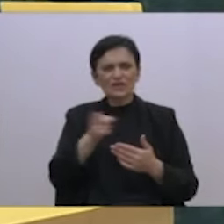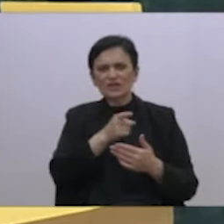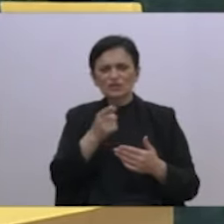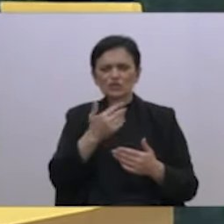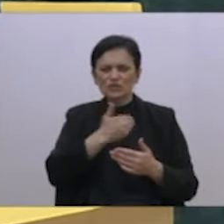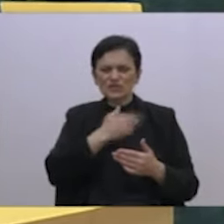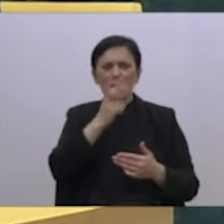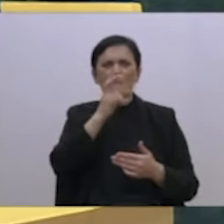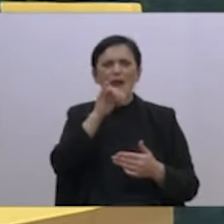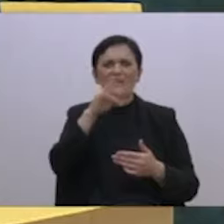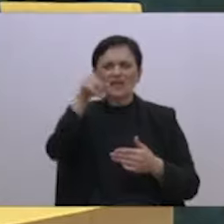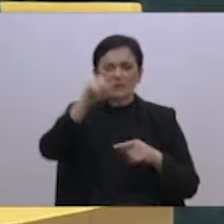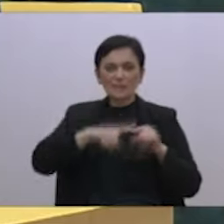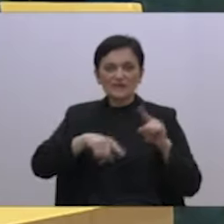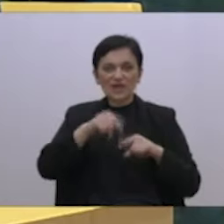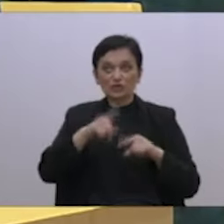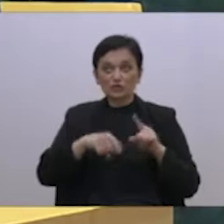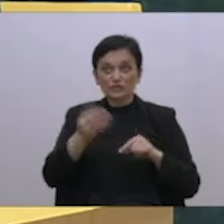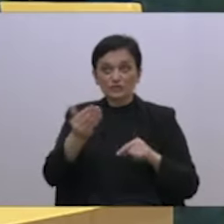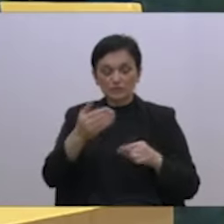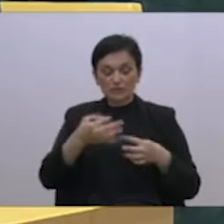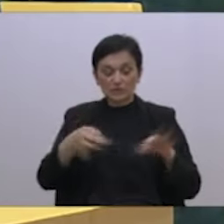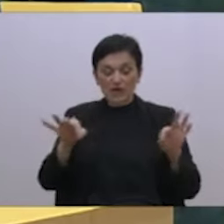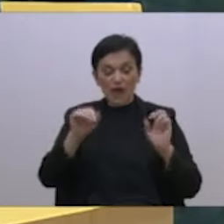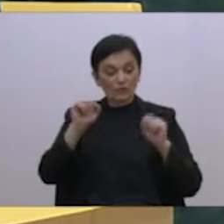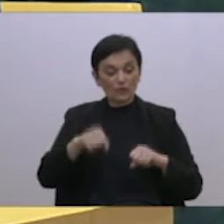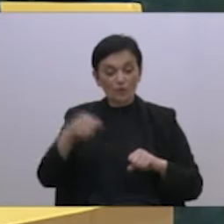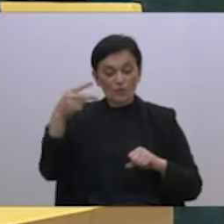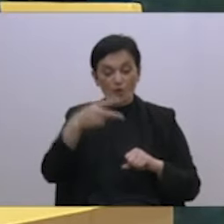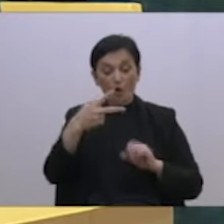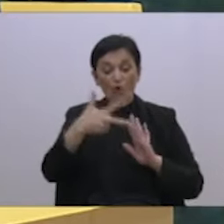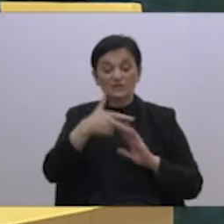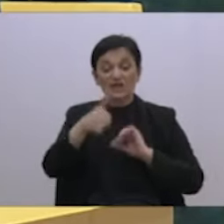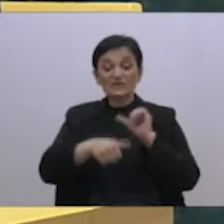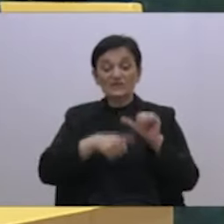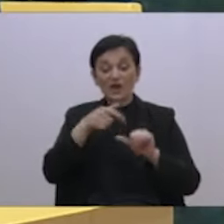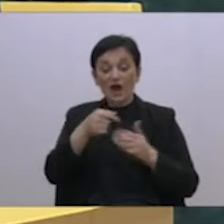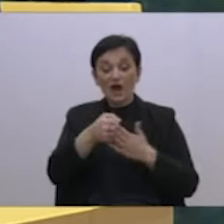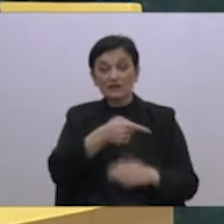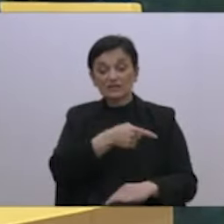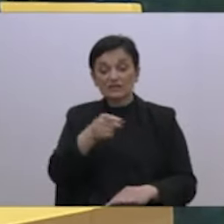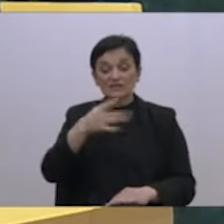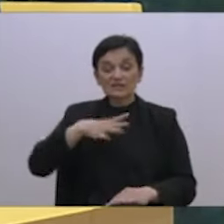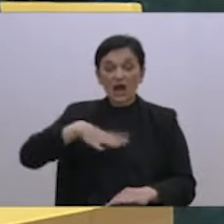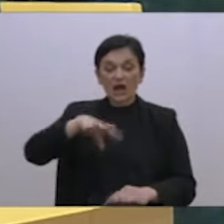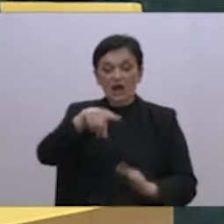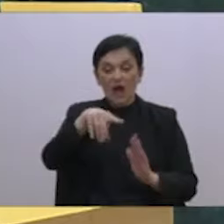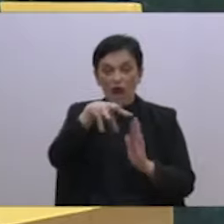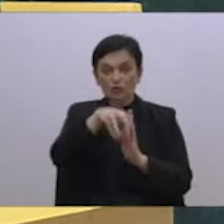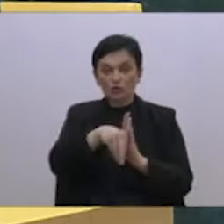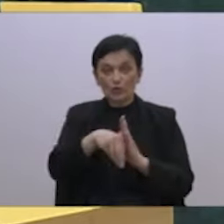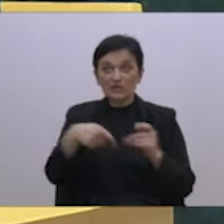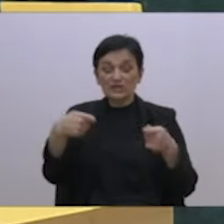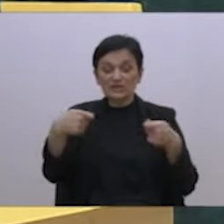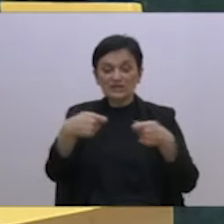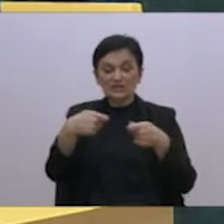ლადენის ბიძაშვილიც რო იყოს, მას თავისუფლად შეეძლება 2028 წლამდე საქართველოში ეს წილი